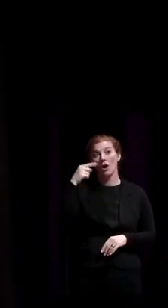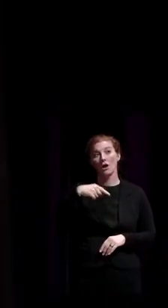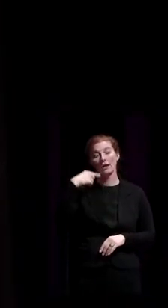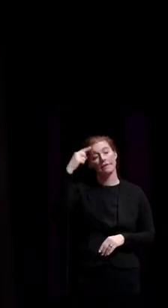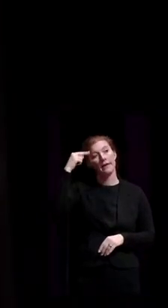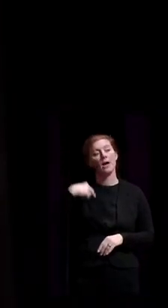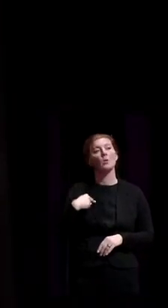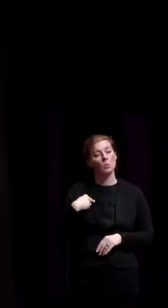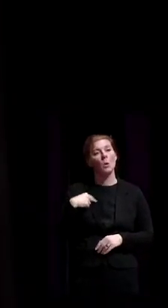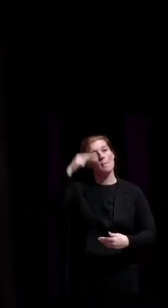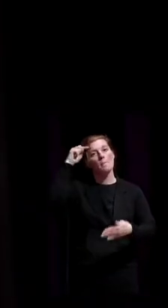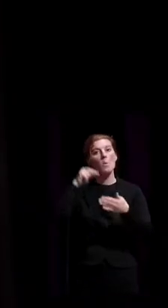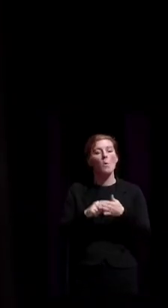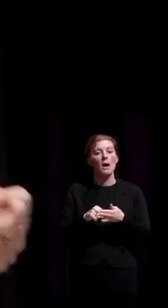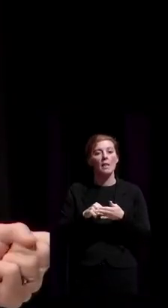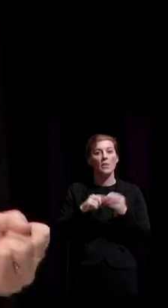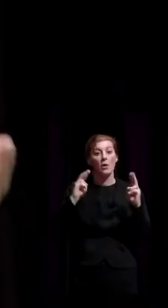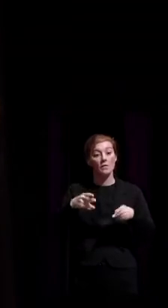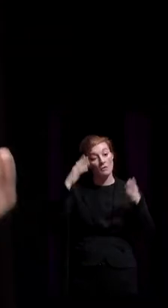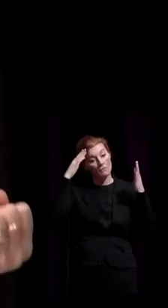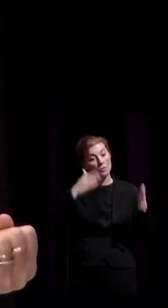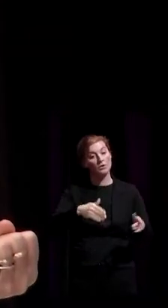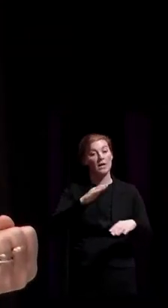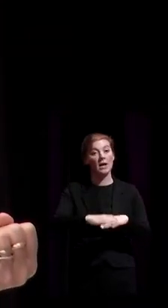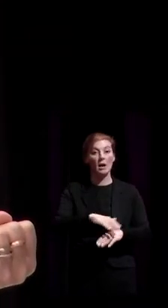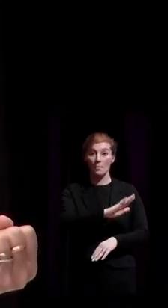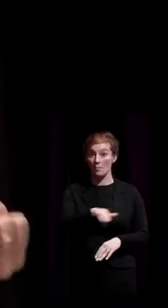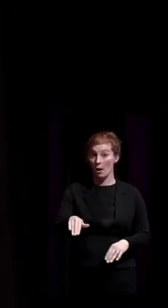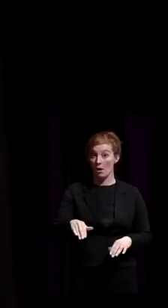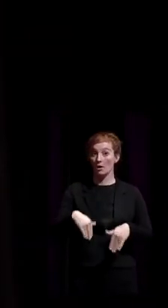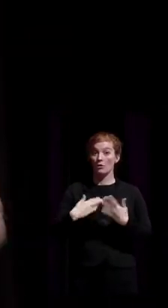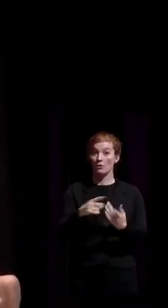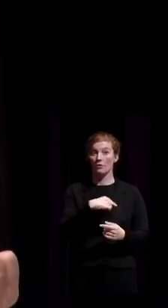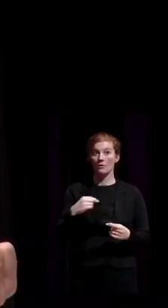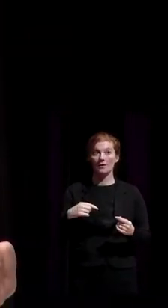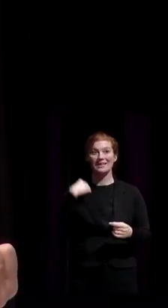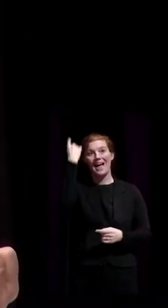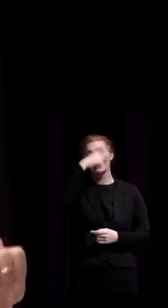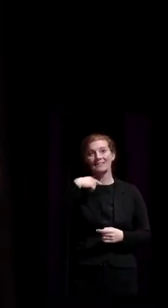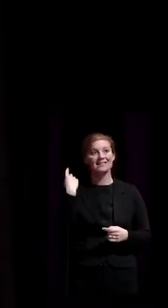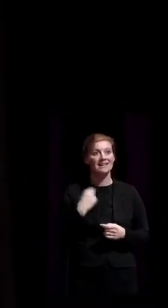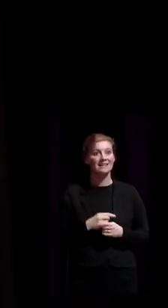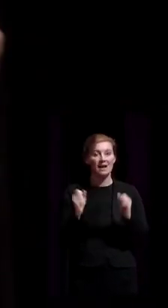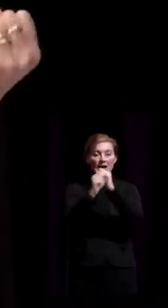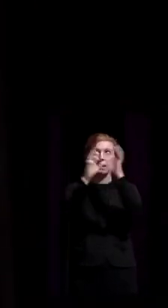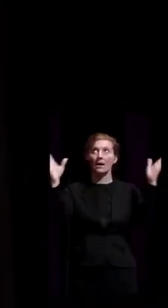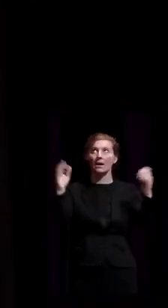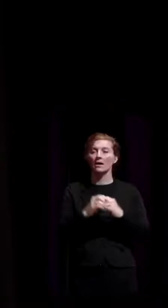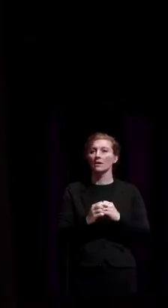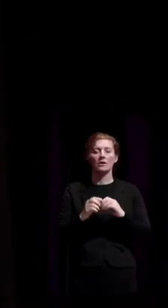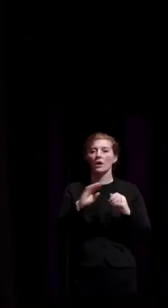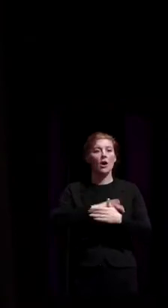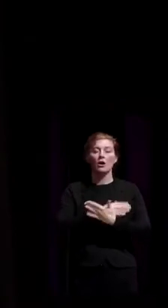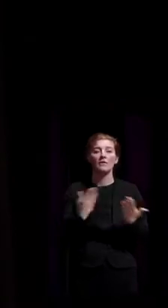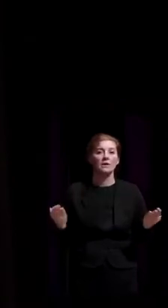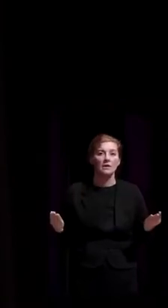där målen, om vi fokuserar på barn så får vi ett ansikte. Det blir en mänsklig fokusering som vi ju inte har